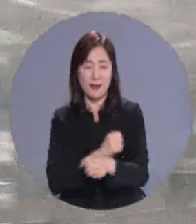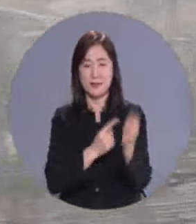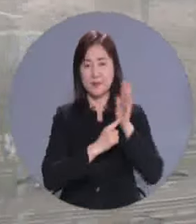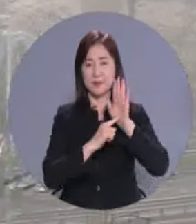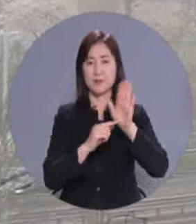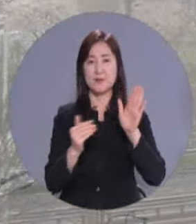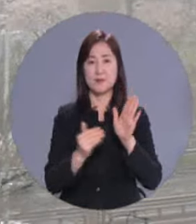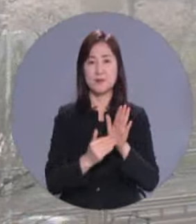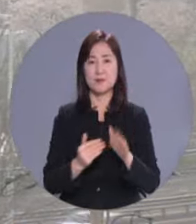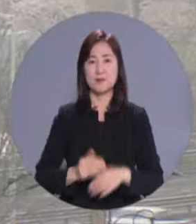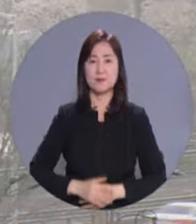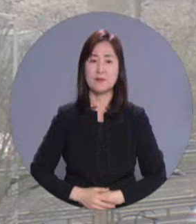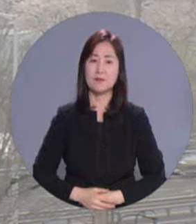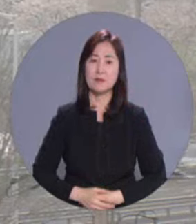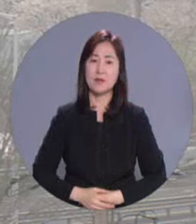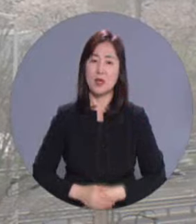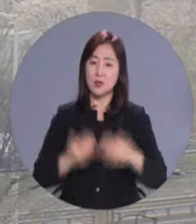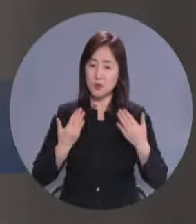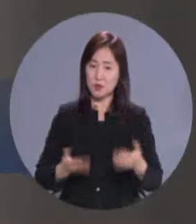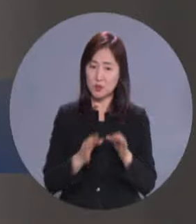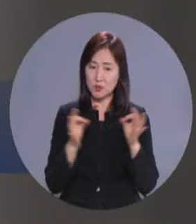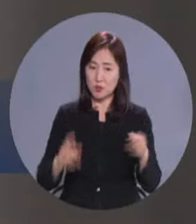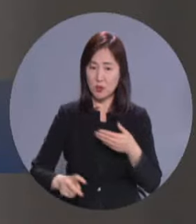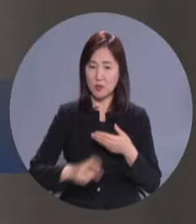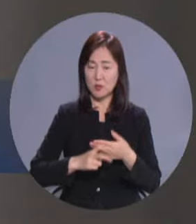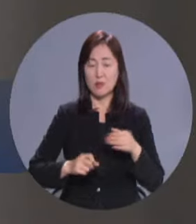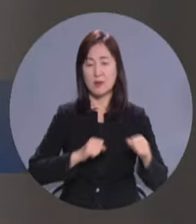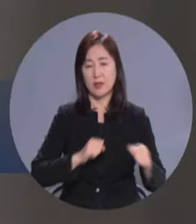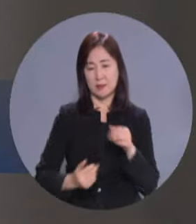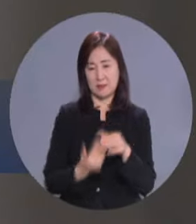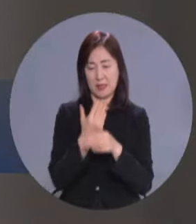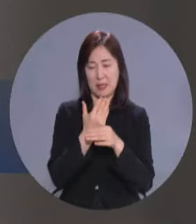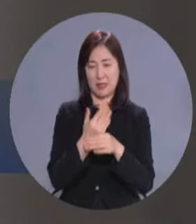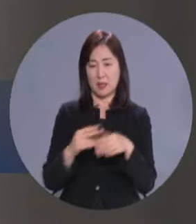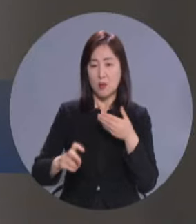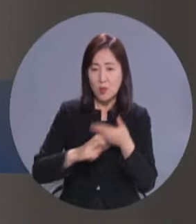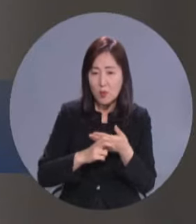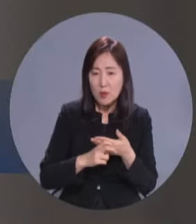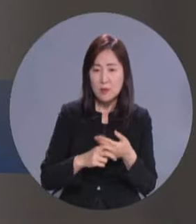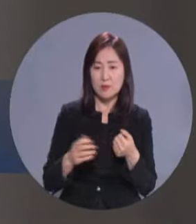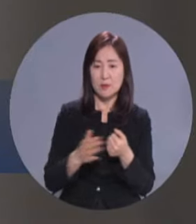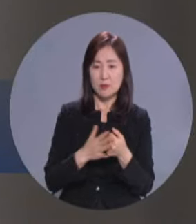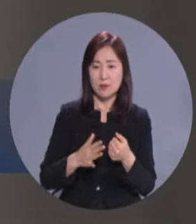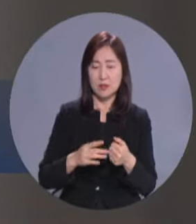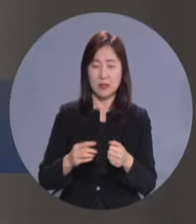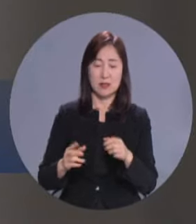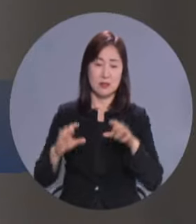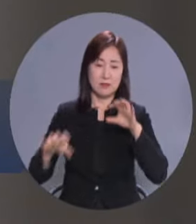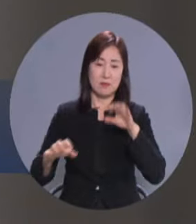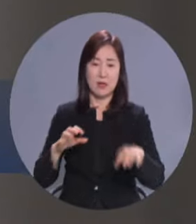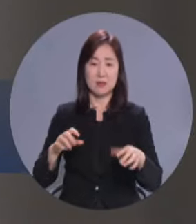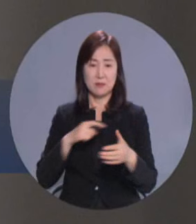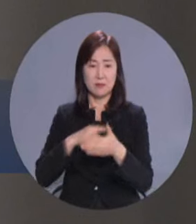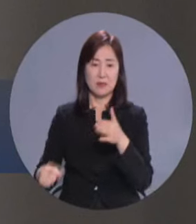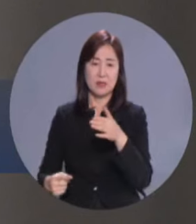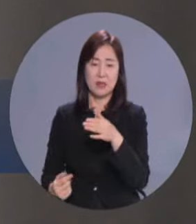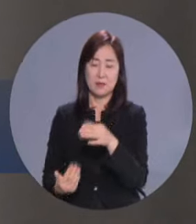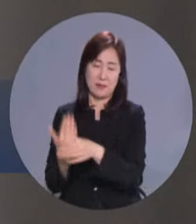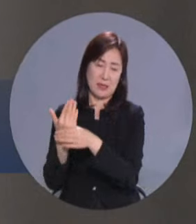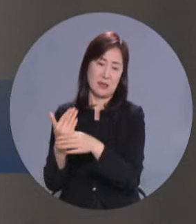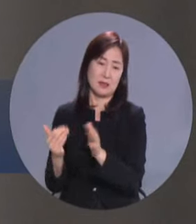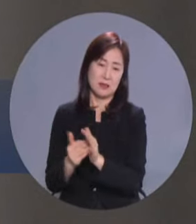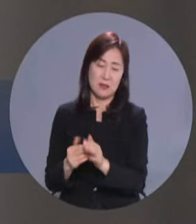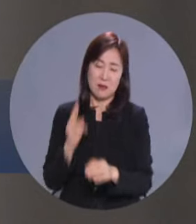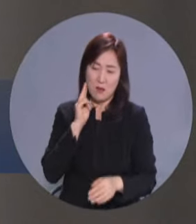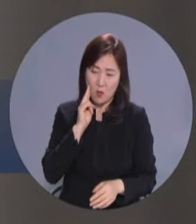밝혔습니다 연 기간에이 불법 행위가 이제 이루어지고이 불법 행위 자체로 인해서 이제 주민들이 피어져 있는 상태고